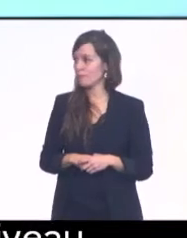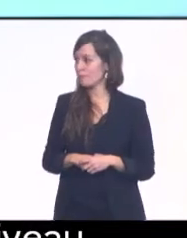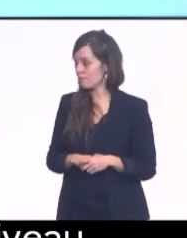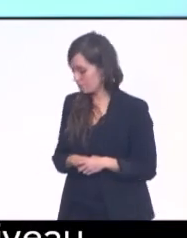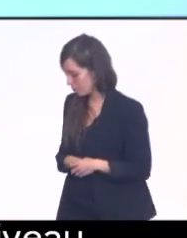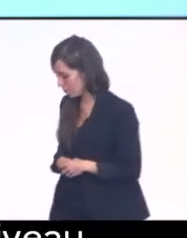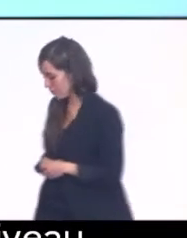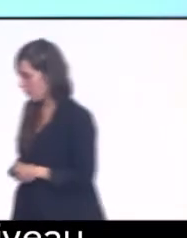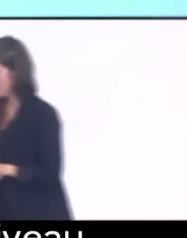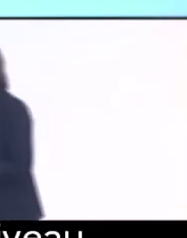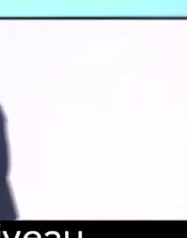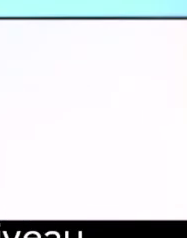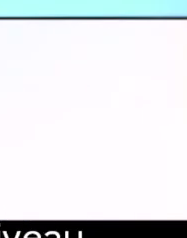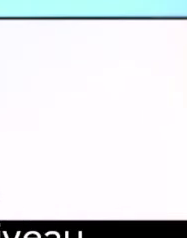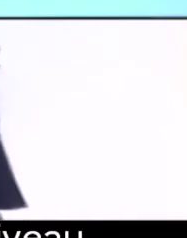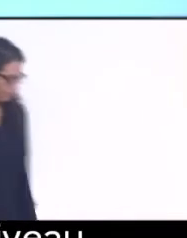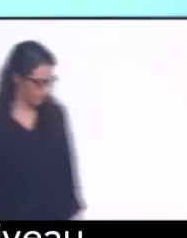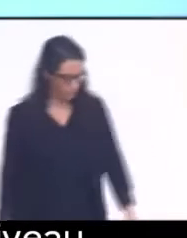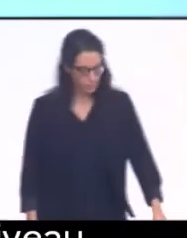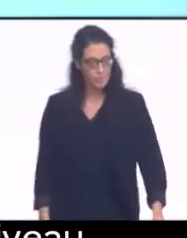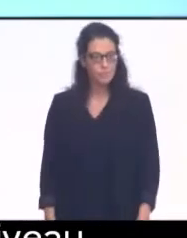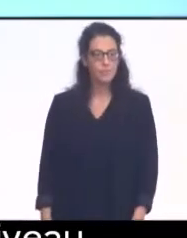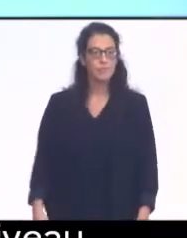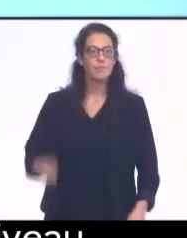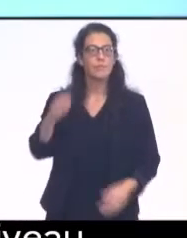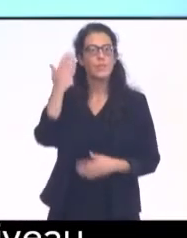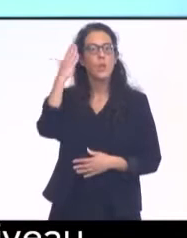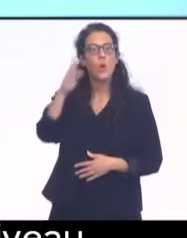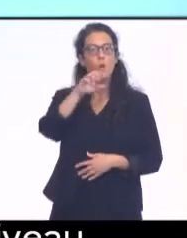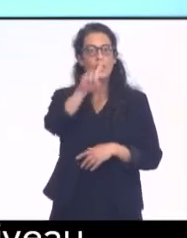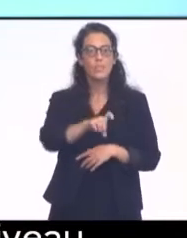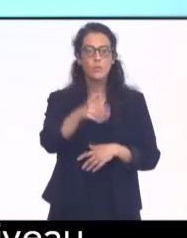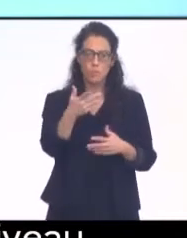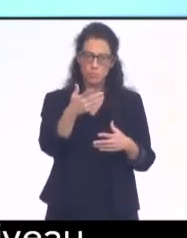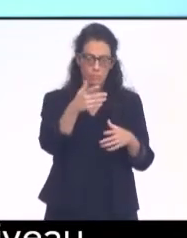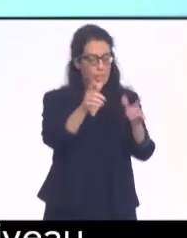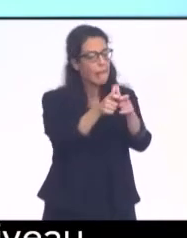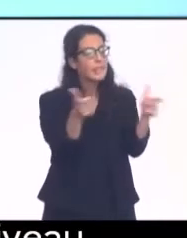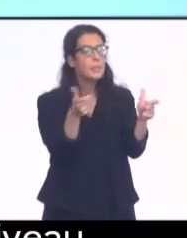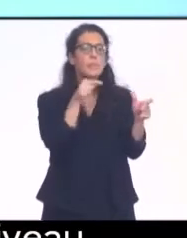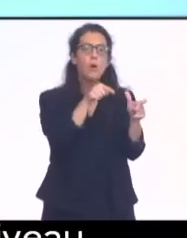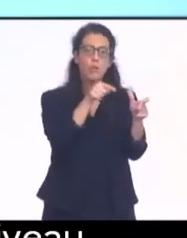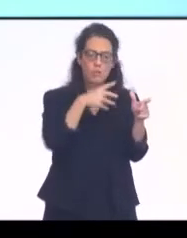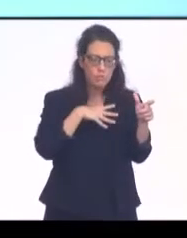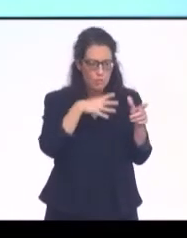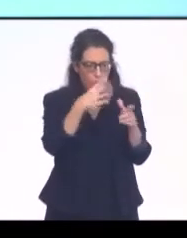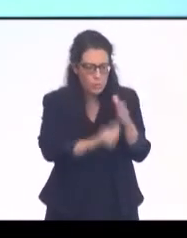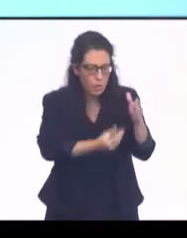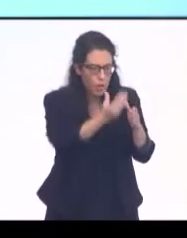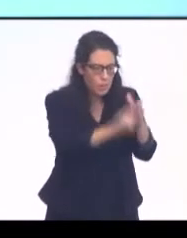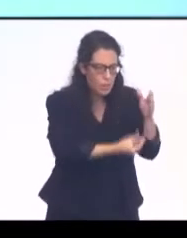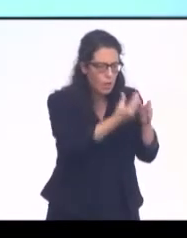Bonjour, vous m'entendez? Il y a une question sur l'absentéisme dans les établissements. On voudrait savoir si vous avez des